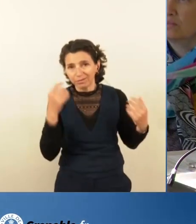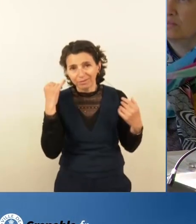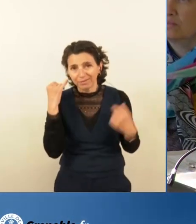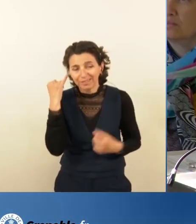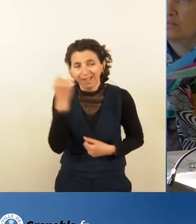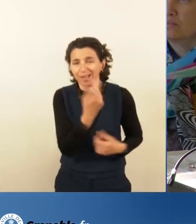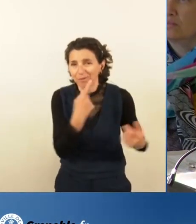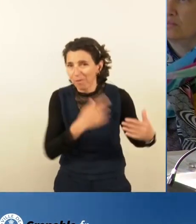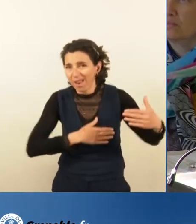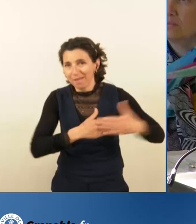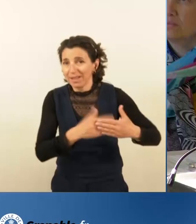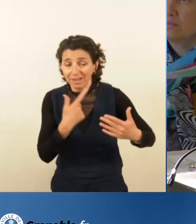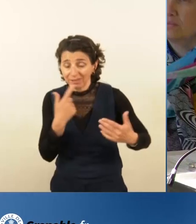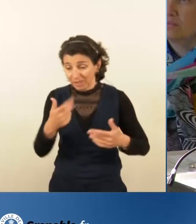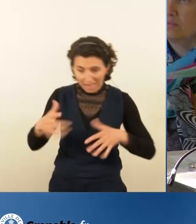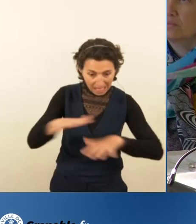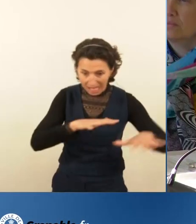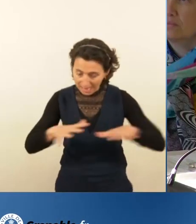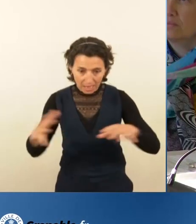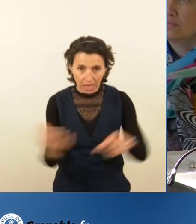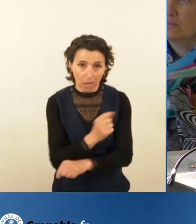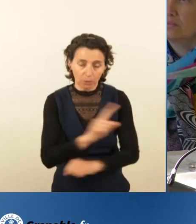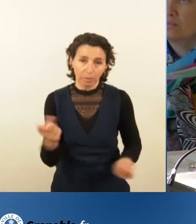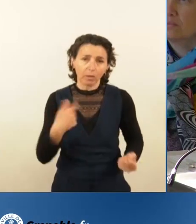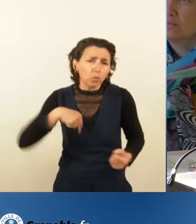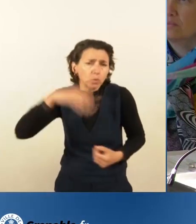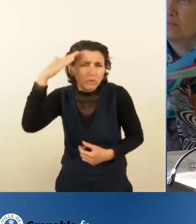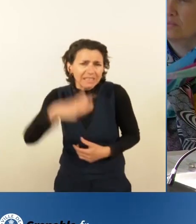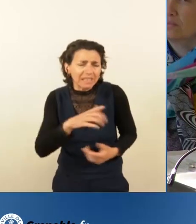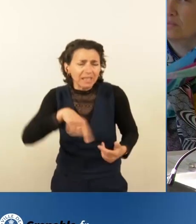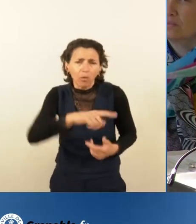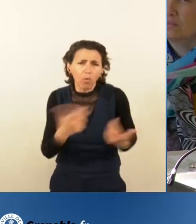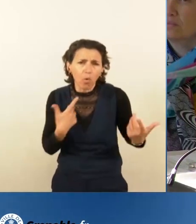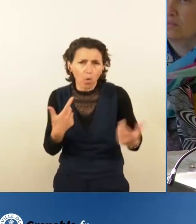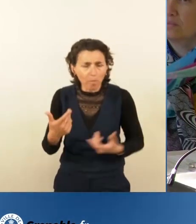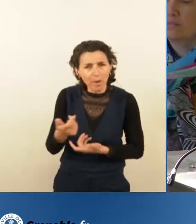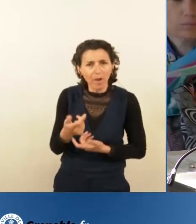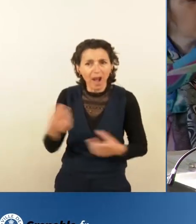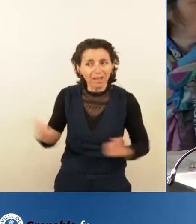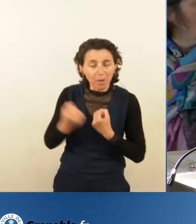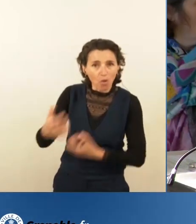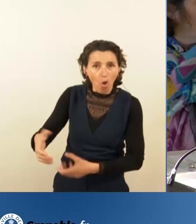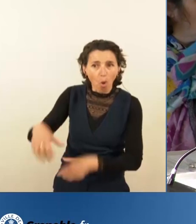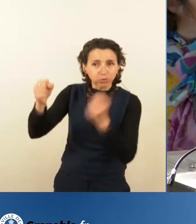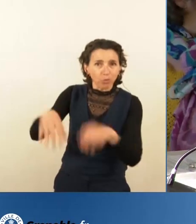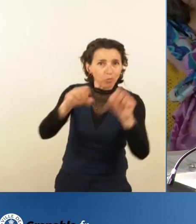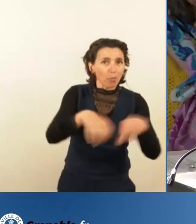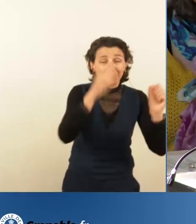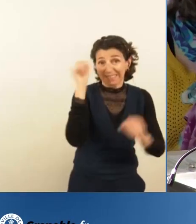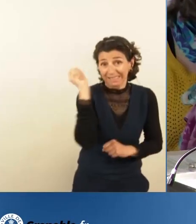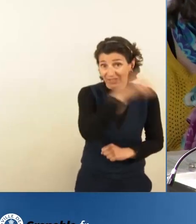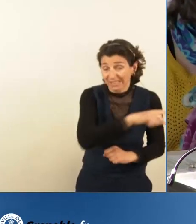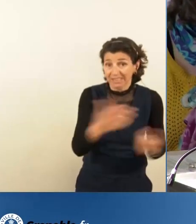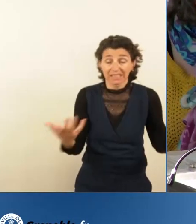n'y arrivez pas on sait toutes et tous que vous avez de grandes difficultés d'autre part à recruter des animateurs en périscolaire problème de